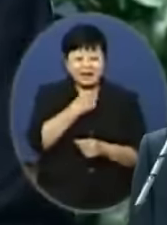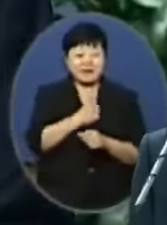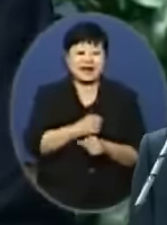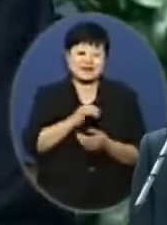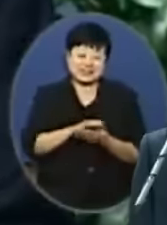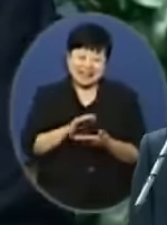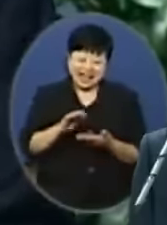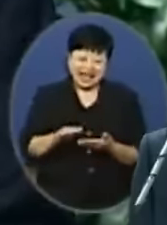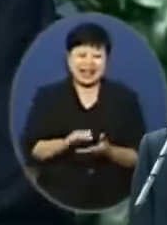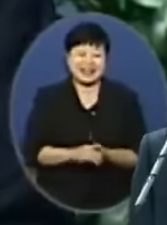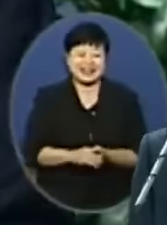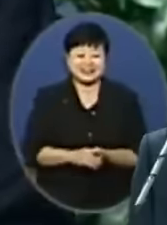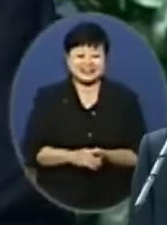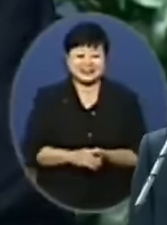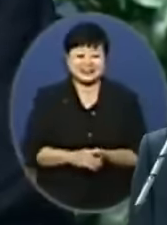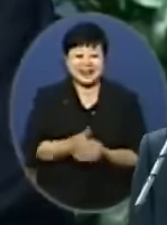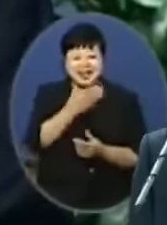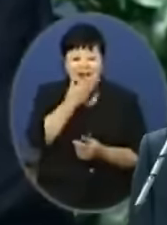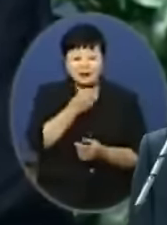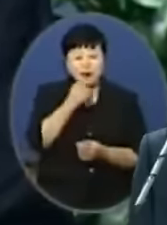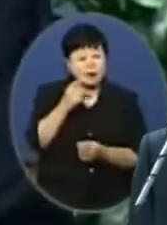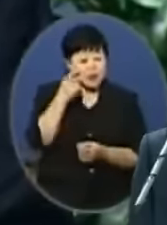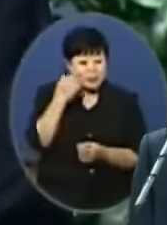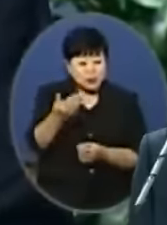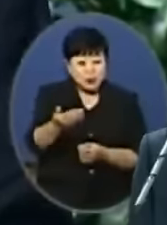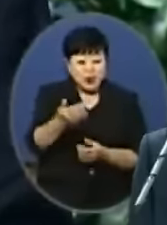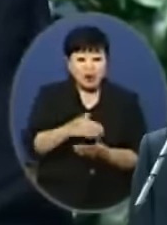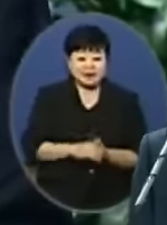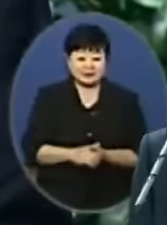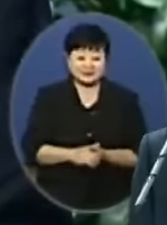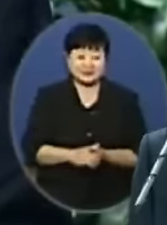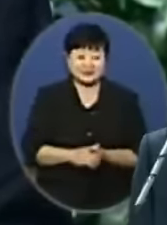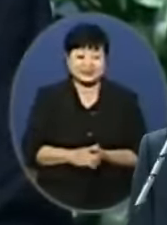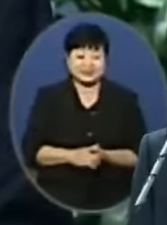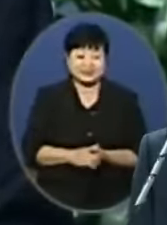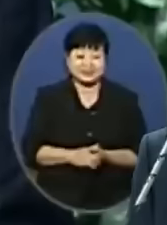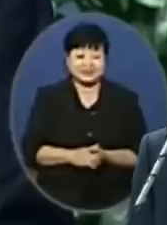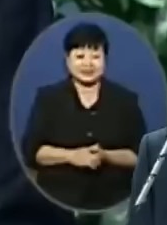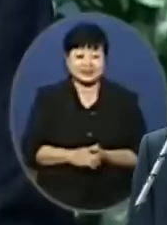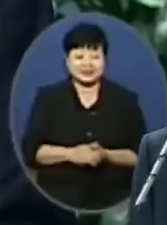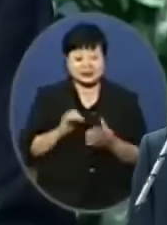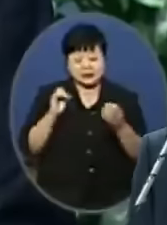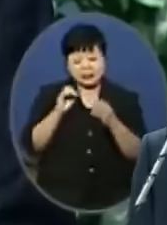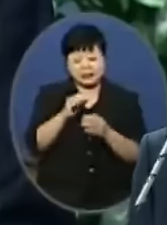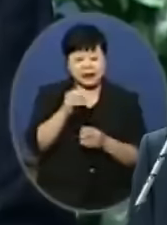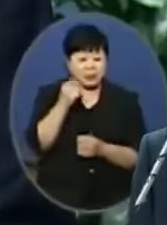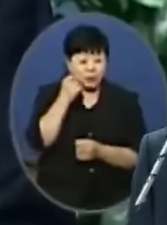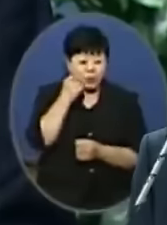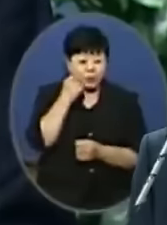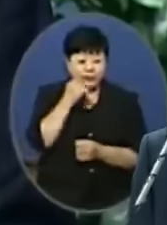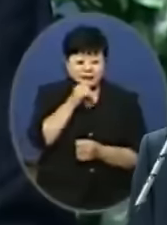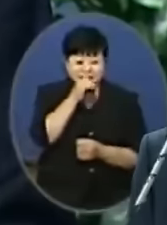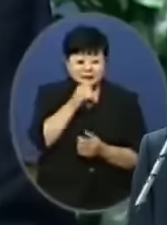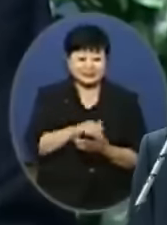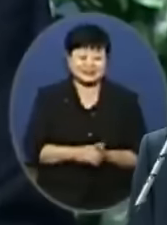행복합니다. 그러면서 행복이 뭐냐고 물으면 멈칫하고 대답을 못할 때가